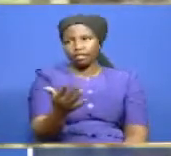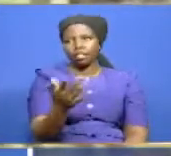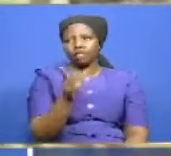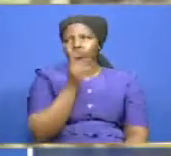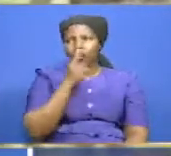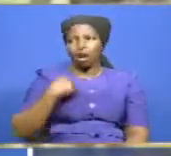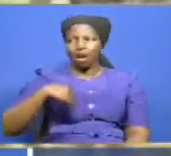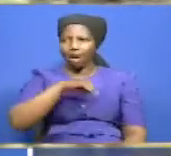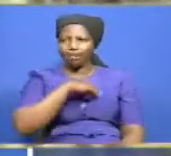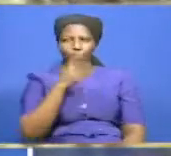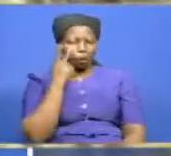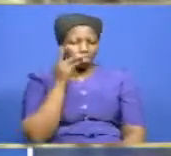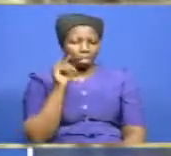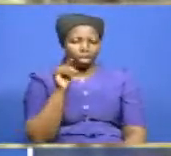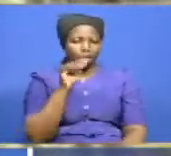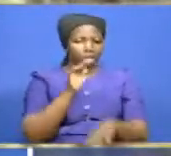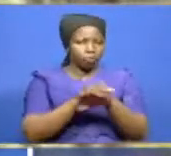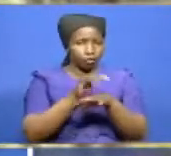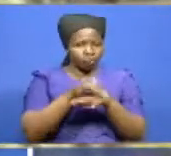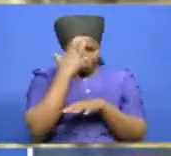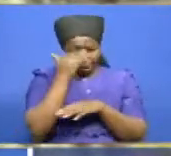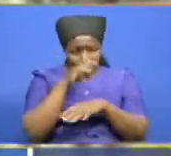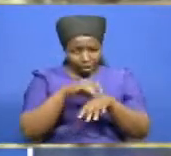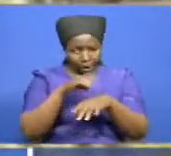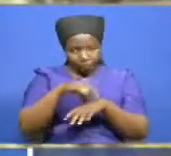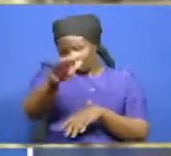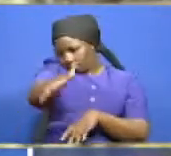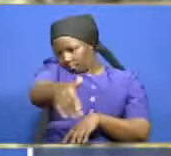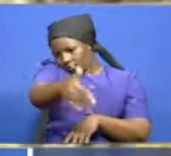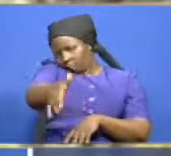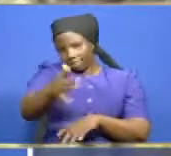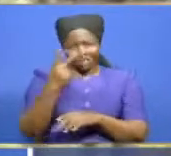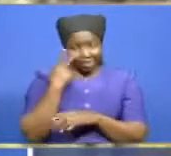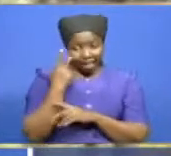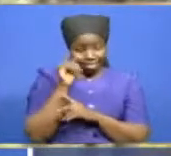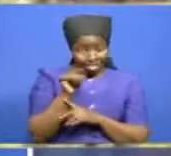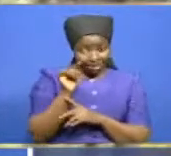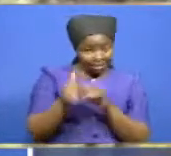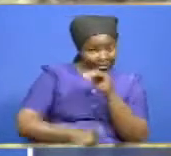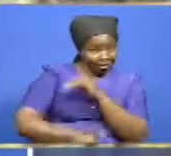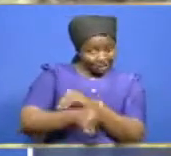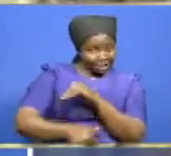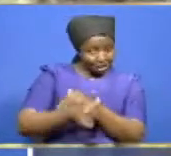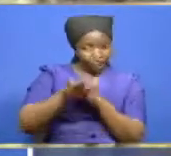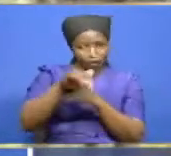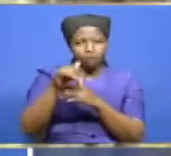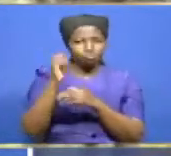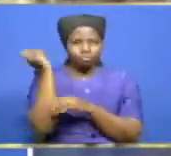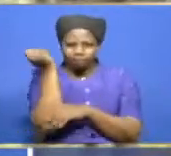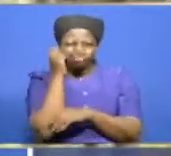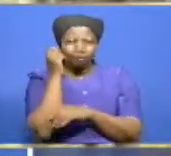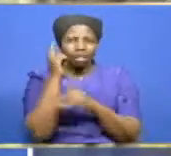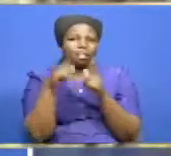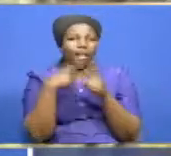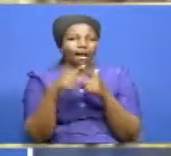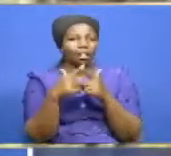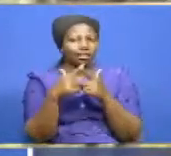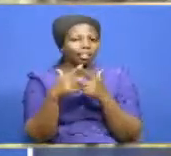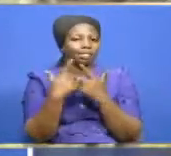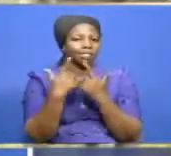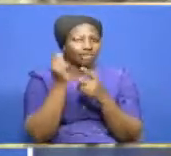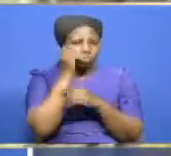tukaona kwamba hiyo ni mzuri kweli, ndovu wanapoona hiyo hatari ya nyuki na huanga nyuki na washambulia masikio